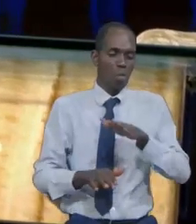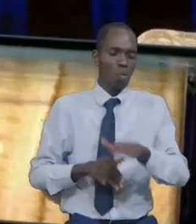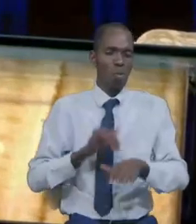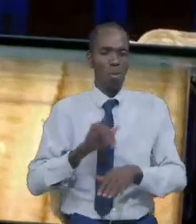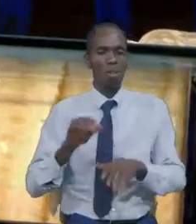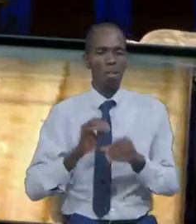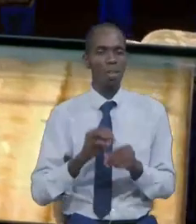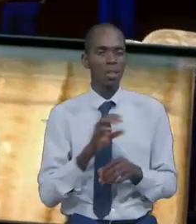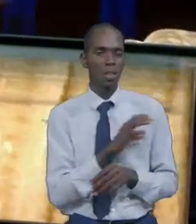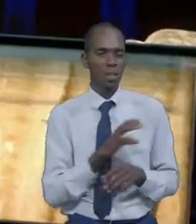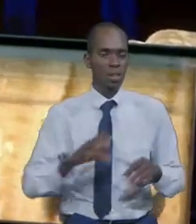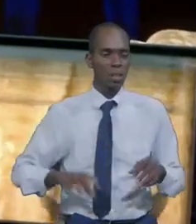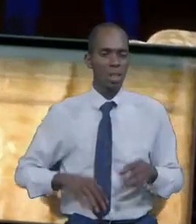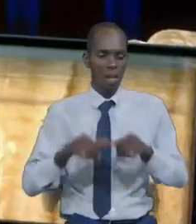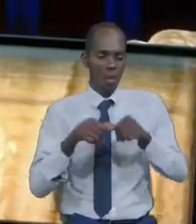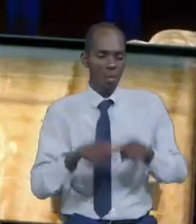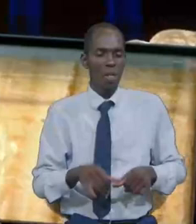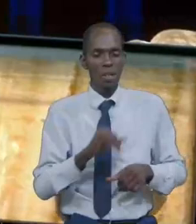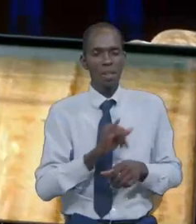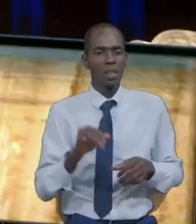Christ, demeurer en Christ,